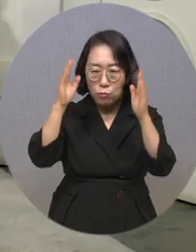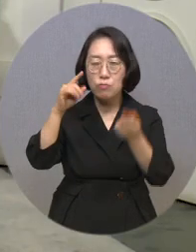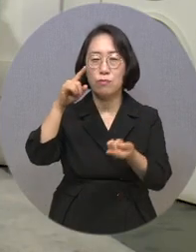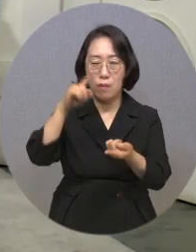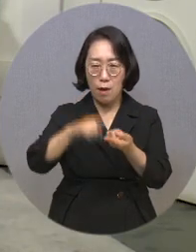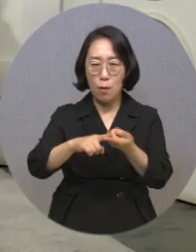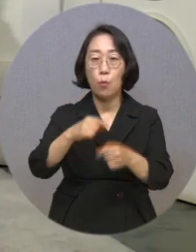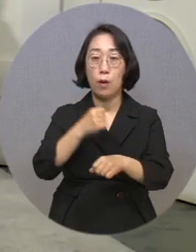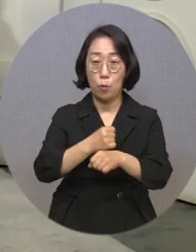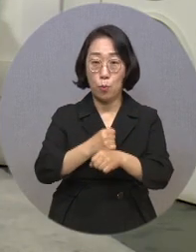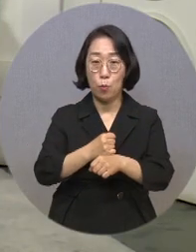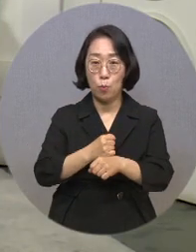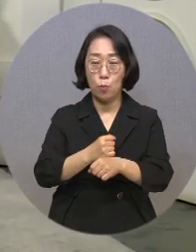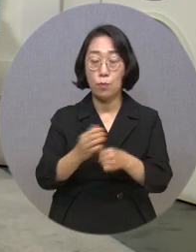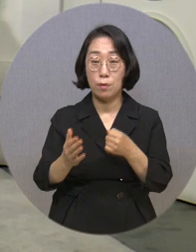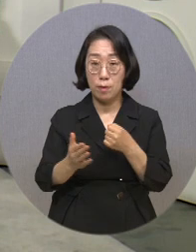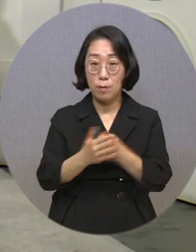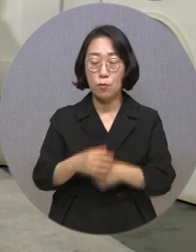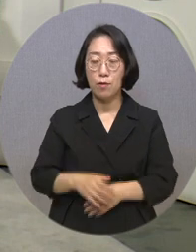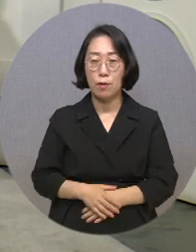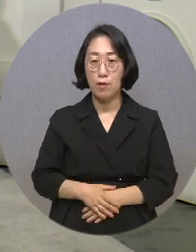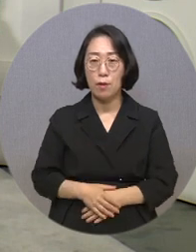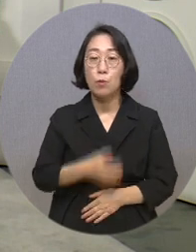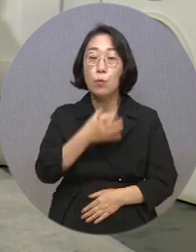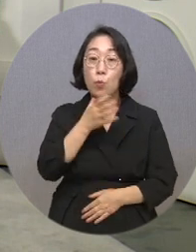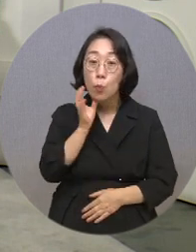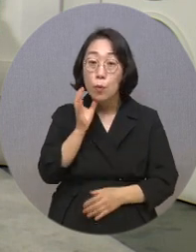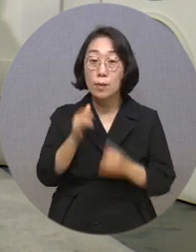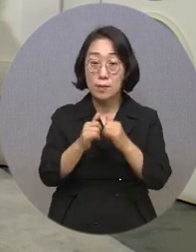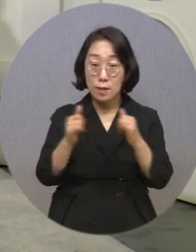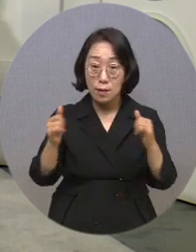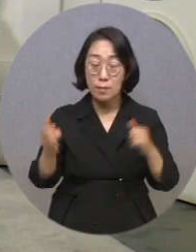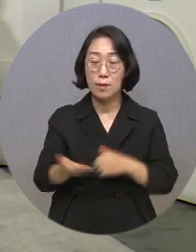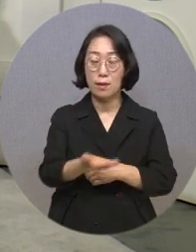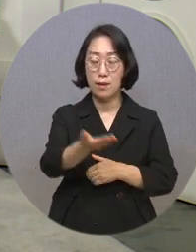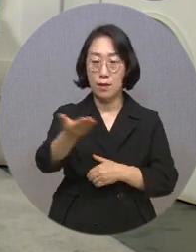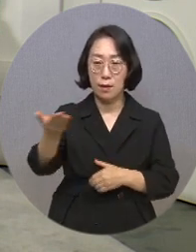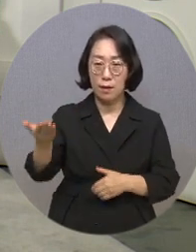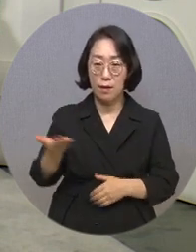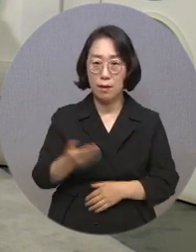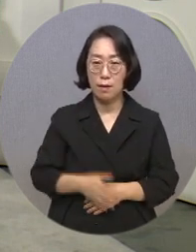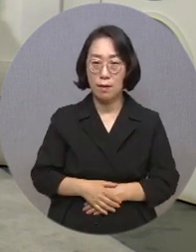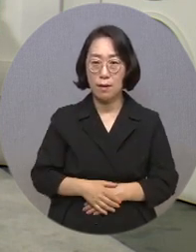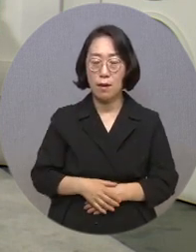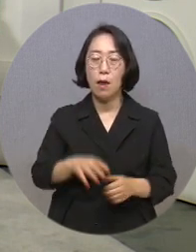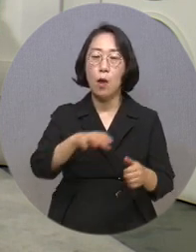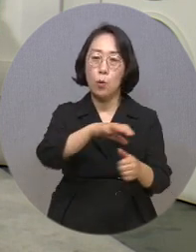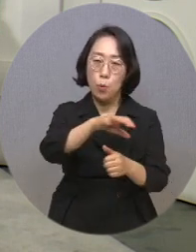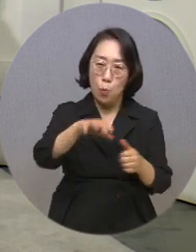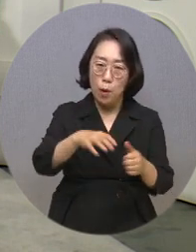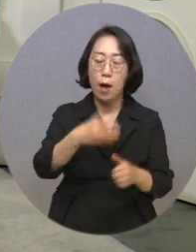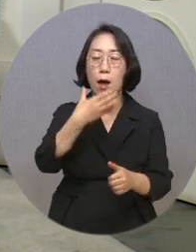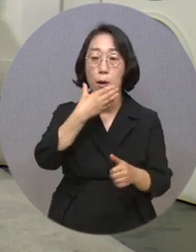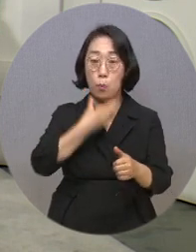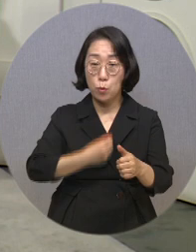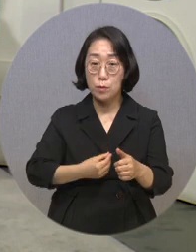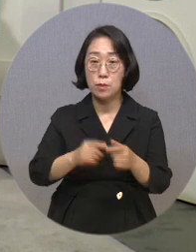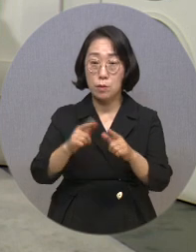하셨고 그래서 노인들의 소위 말하는 요양복지 이런